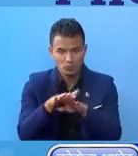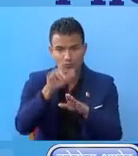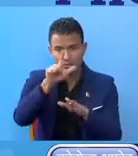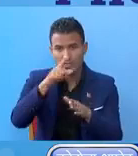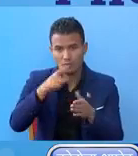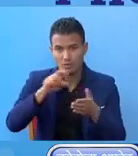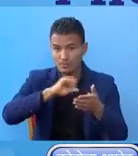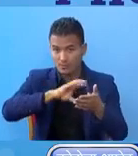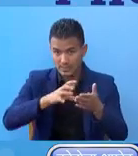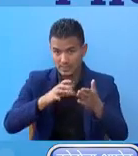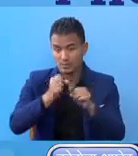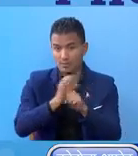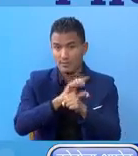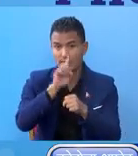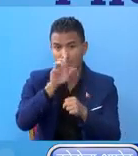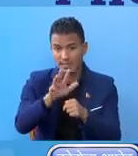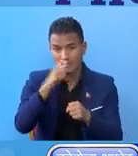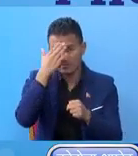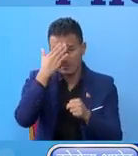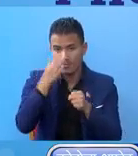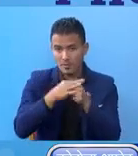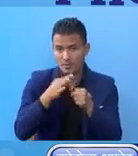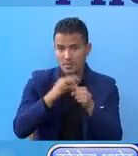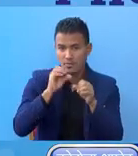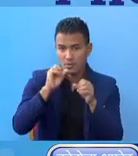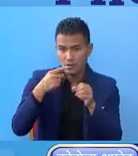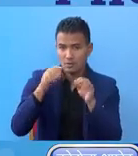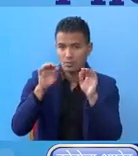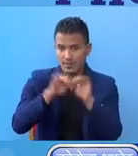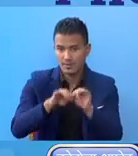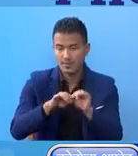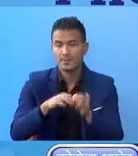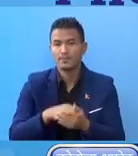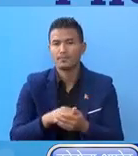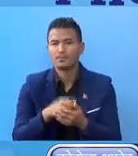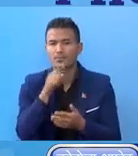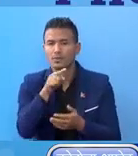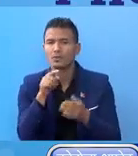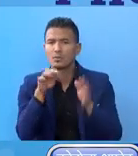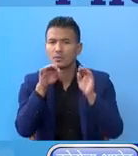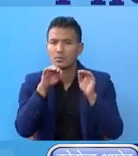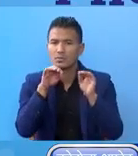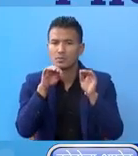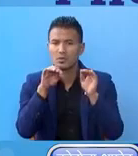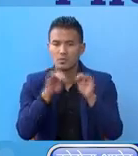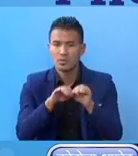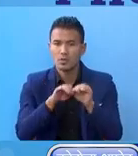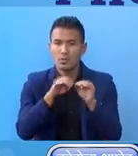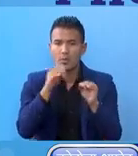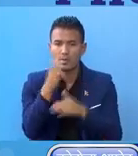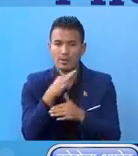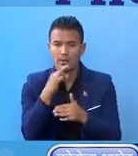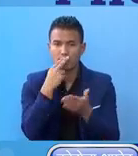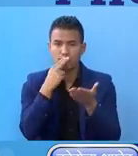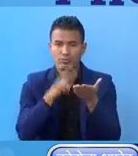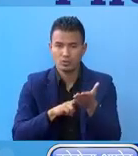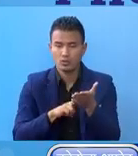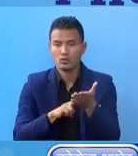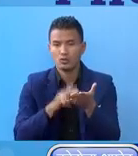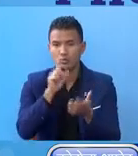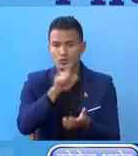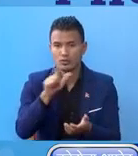7 प्रदेश कोभिड 19 को बिरामी व्यवस्थापन सम्बन्धमा उपरोक्त सम्बन्धमा यस मन्त्रालयको पत्र